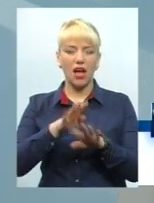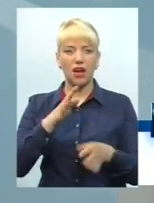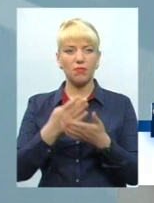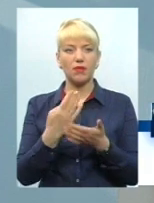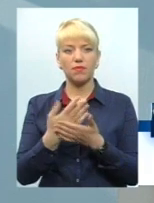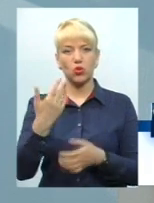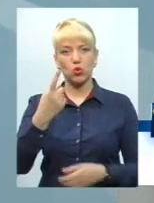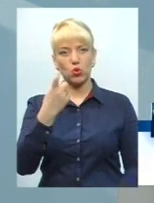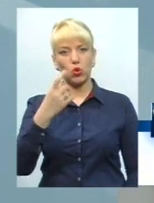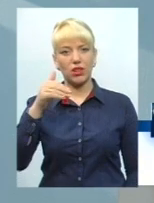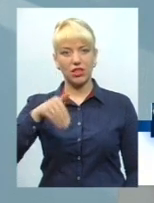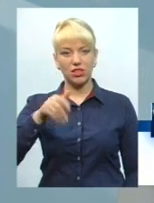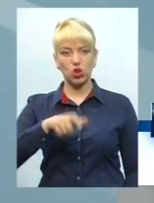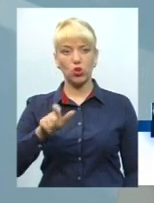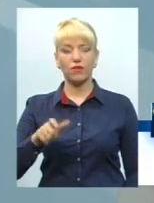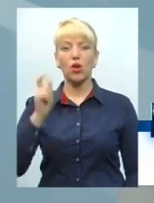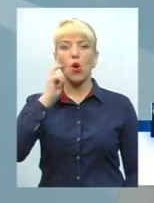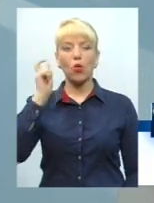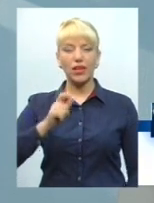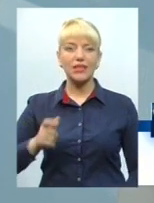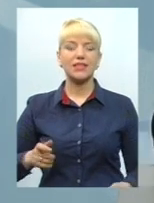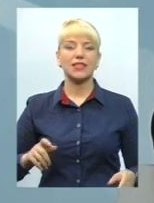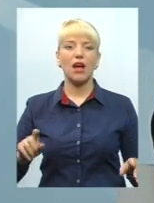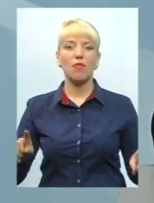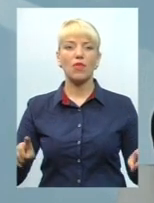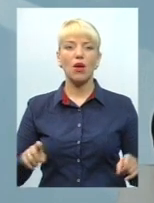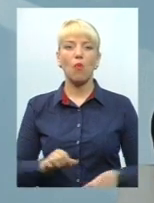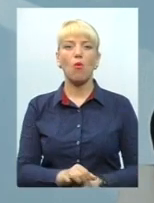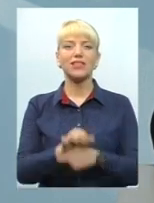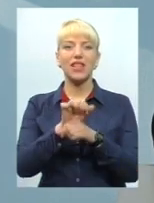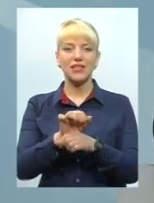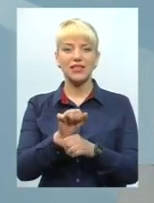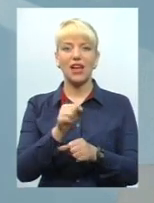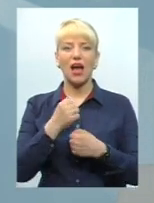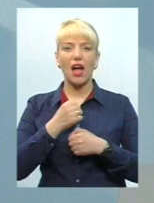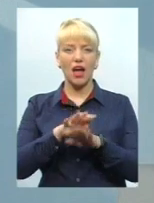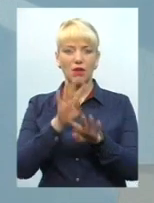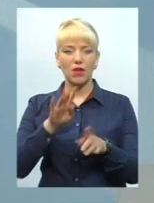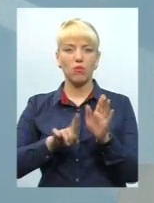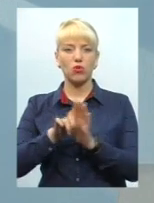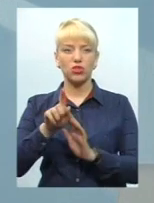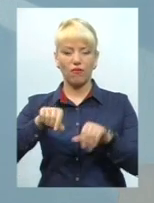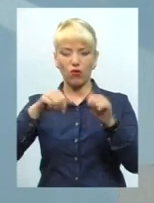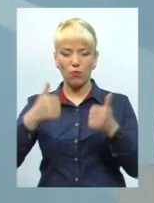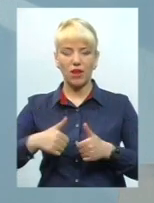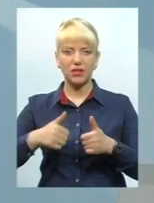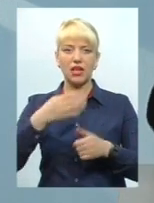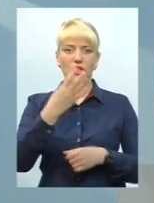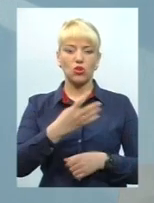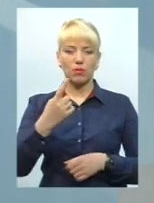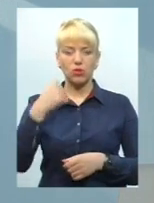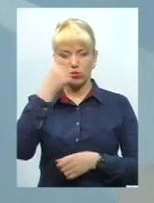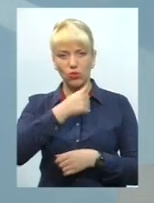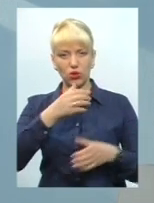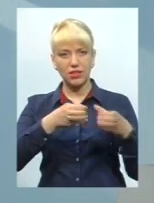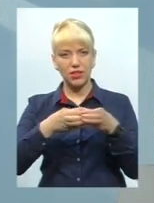100 тисяч чоловік. Українська повстанська армія почала формуватися окремі підрозділи з 41-го року. Знаємо,